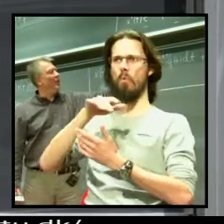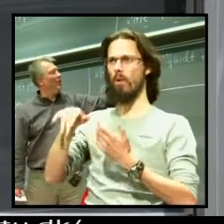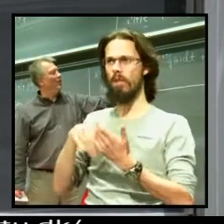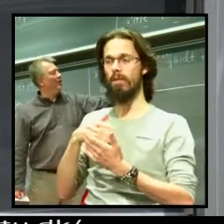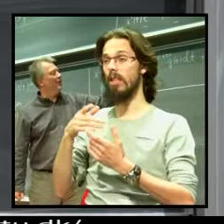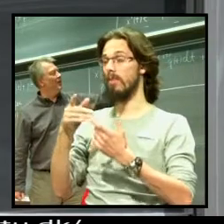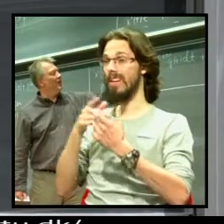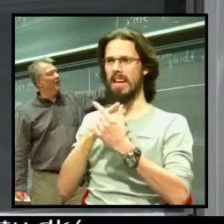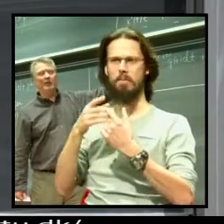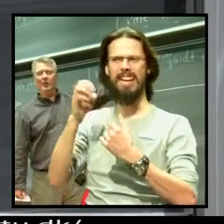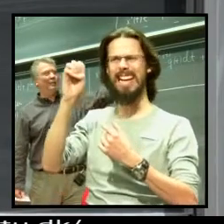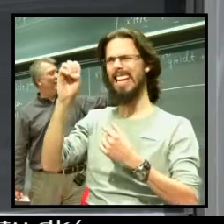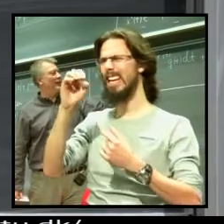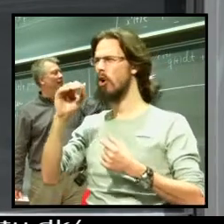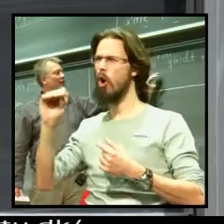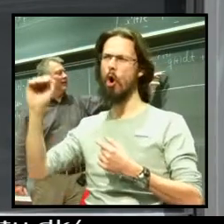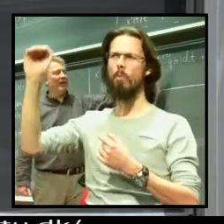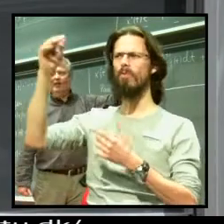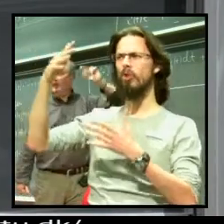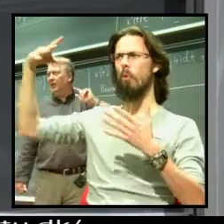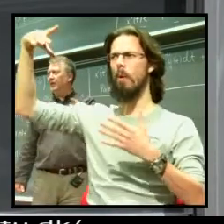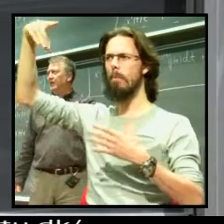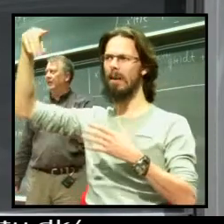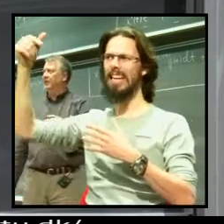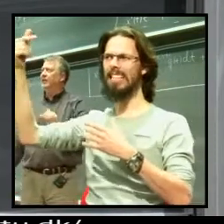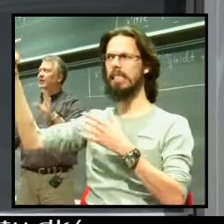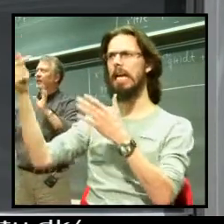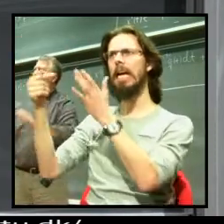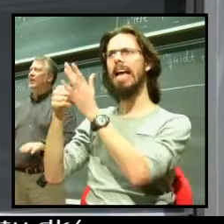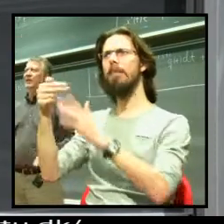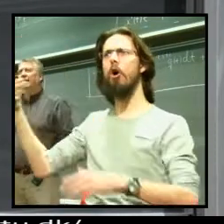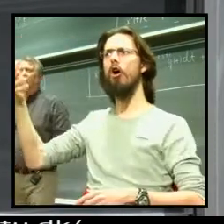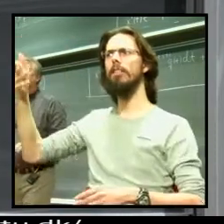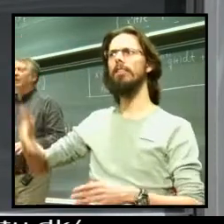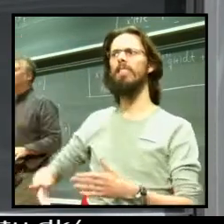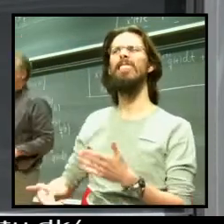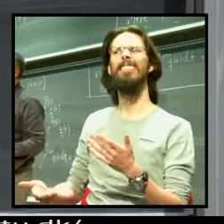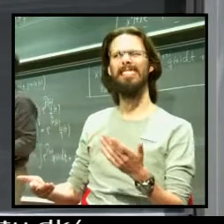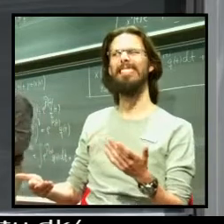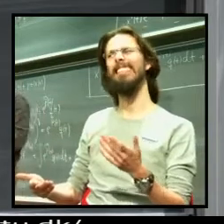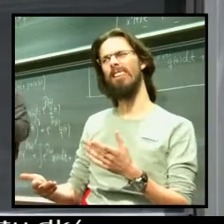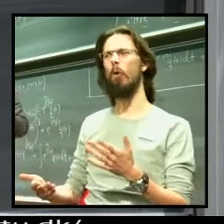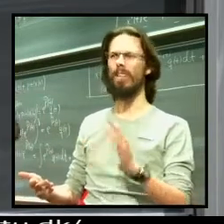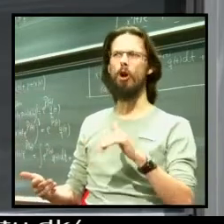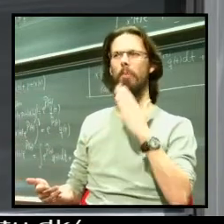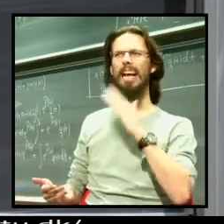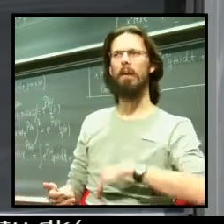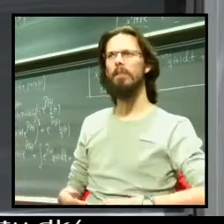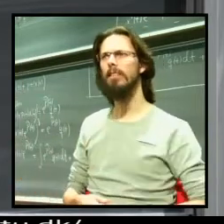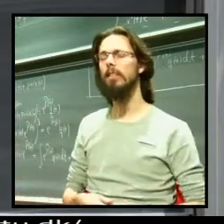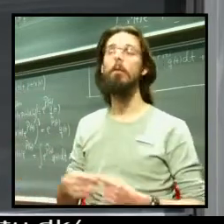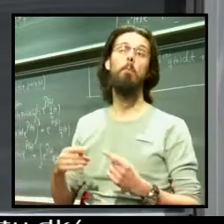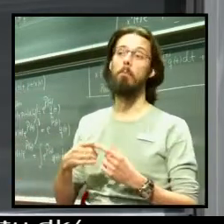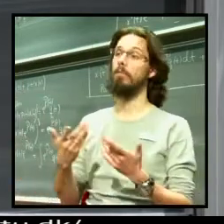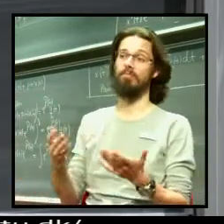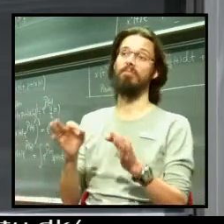e opløftet i store p af t, og så gange med højre siden og sådan noget lignende. Det kunne man sikkert godt tænke sig kunne blive grimt. Ikke desto mindre er det